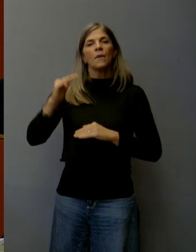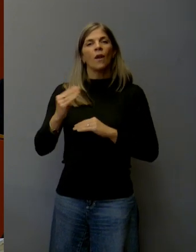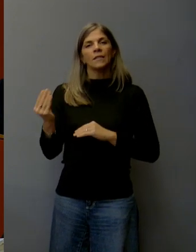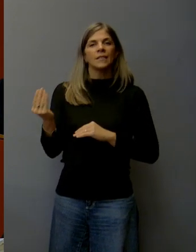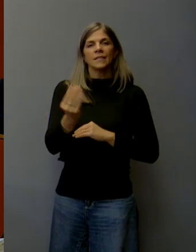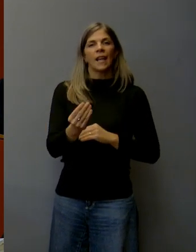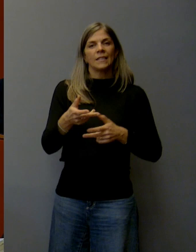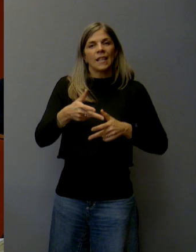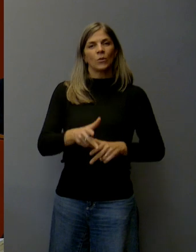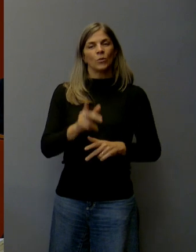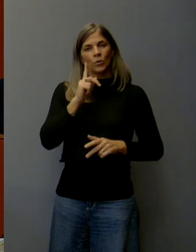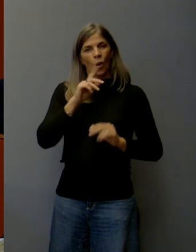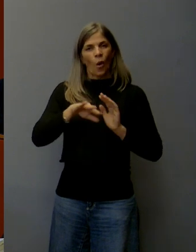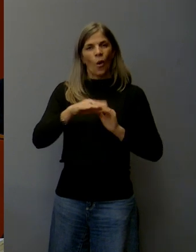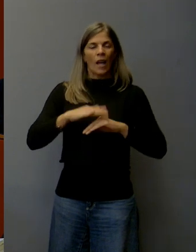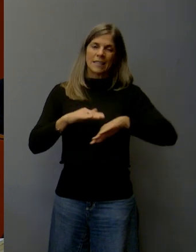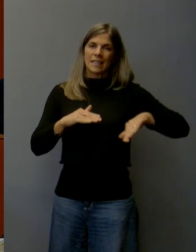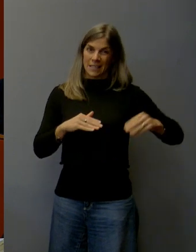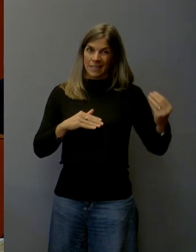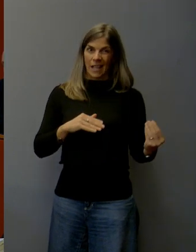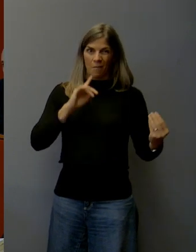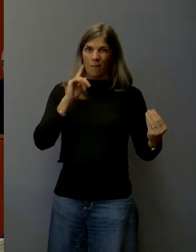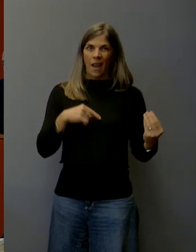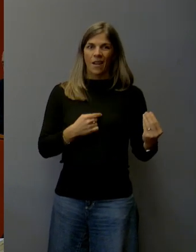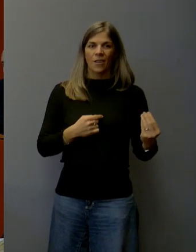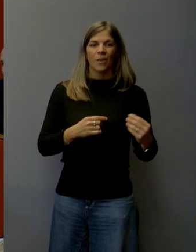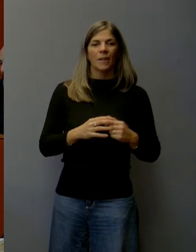aspettato l'equilibrio dei rapporti politici